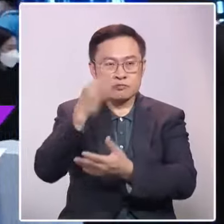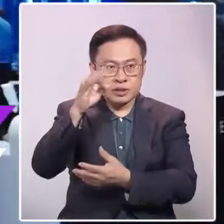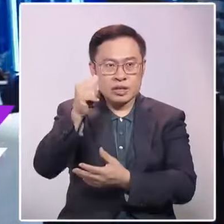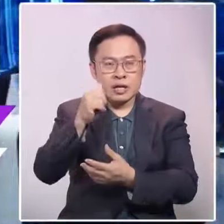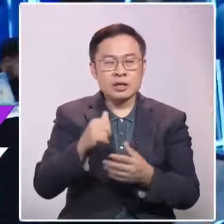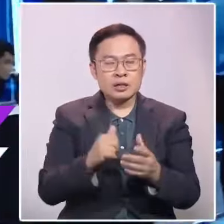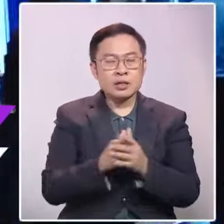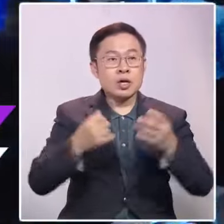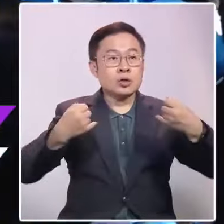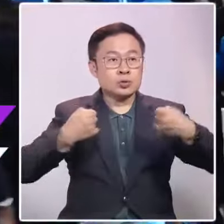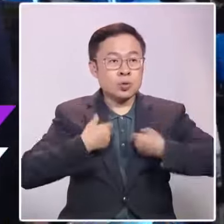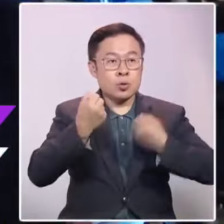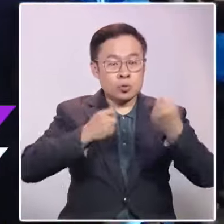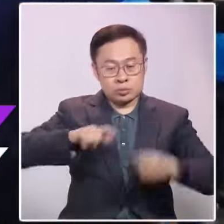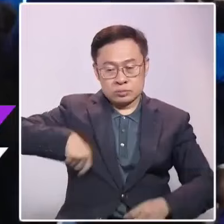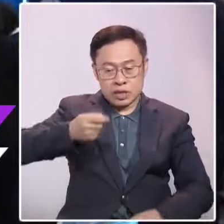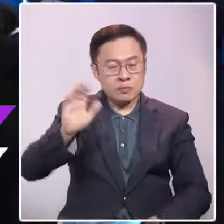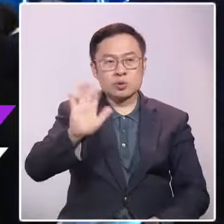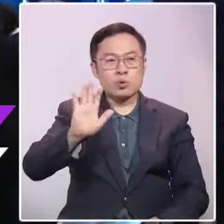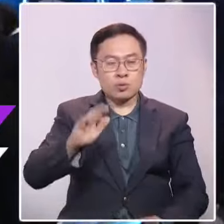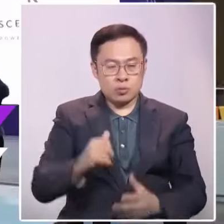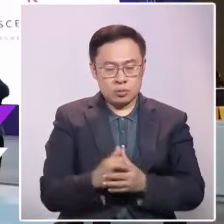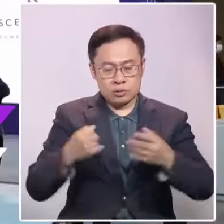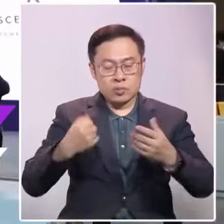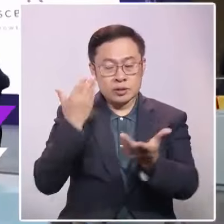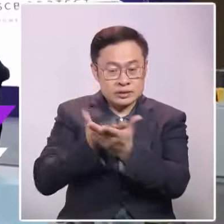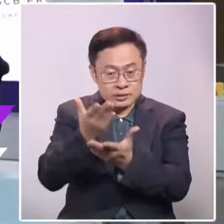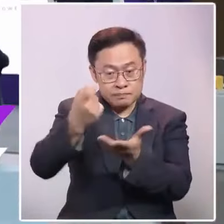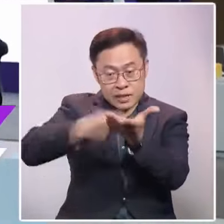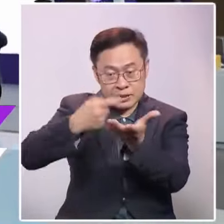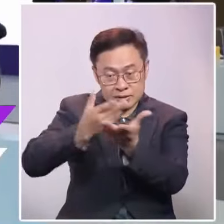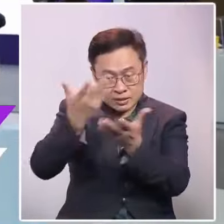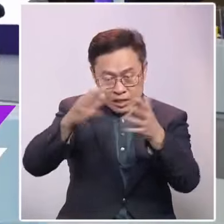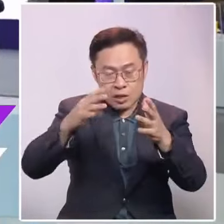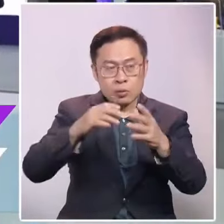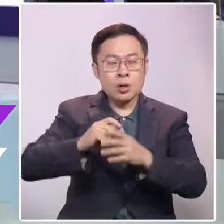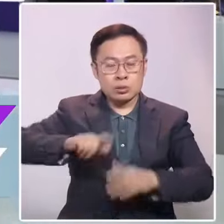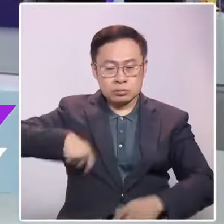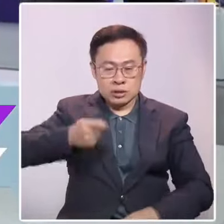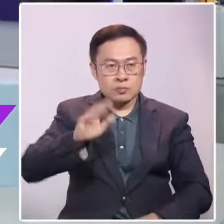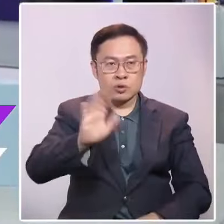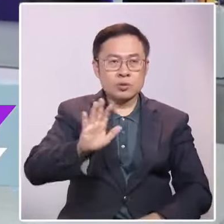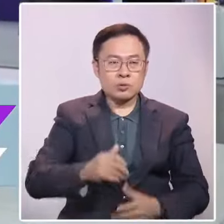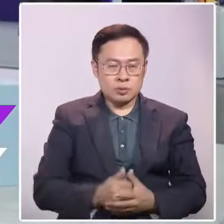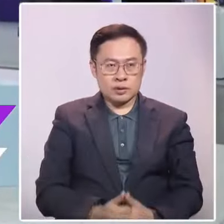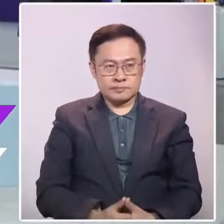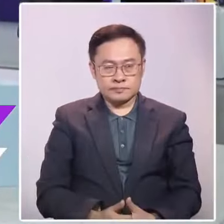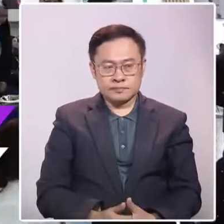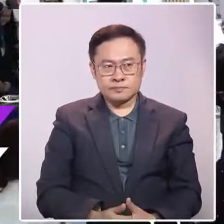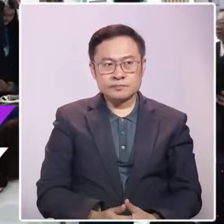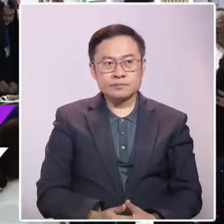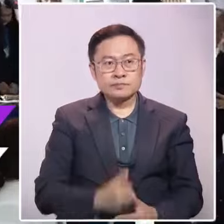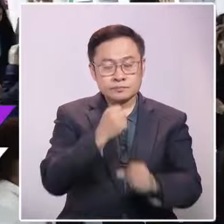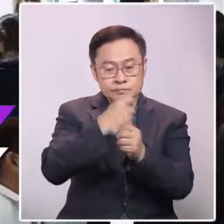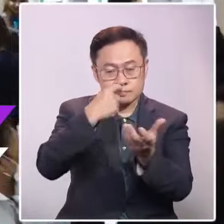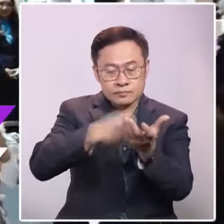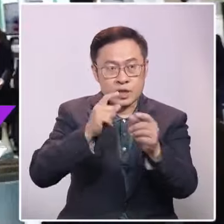จ้าของรถ EV ไม่ต้องเสียเงินเพิ่มเติมนะครับแต่ว่าทั้งนี้การทำประกันทุกรูปแบบนะครับก็ย้ำเตือนว่าผู้ทำ